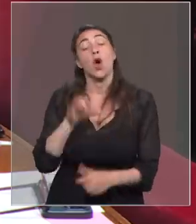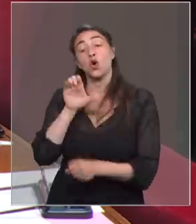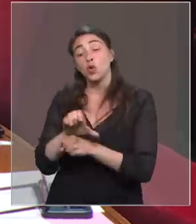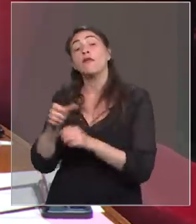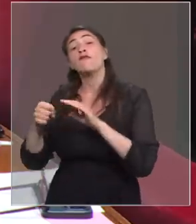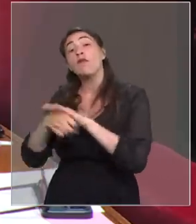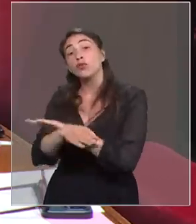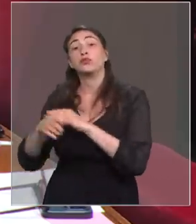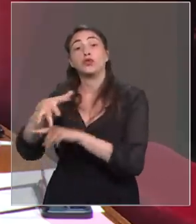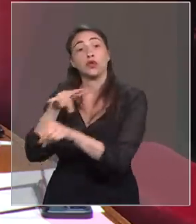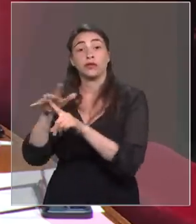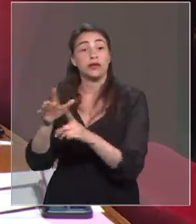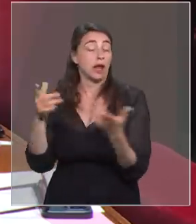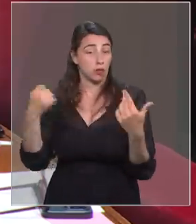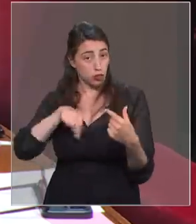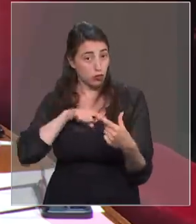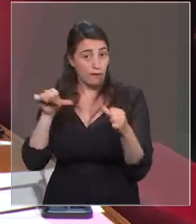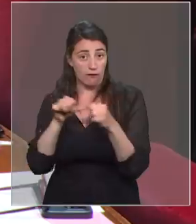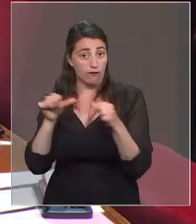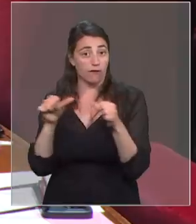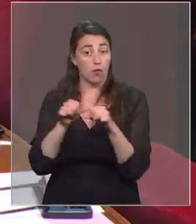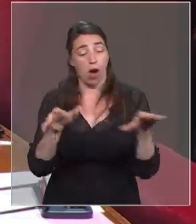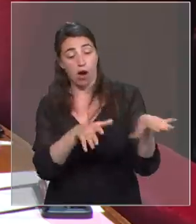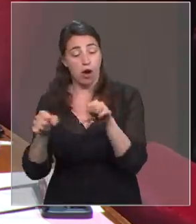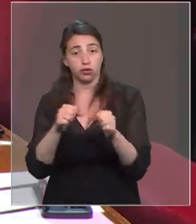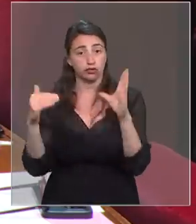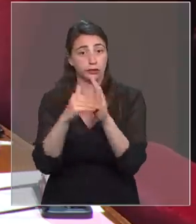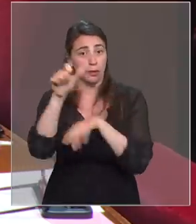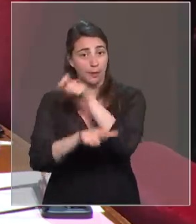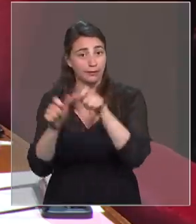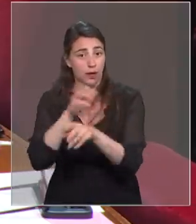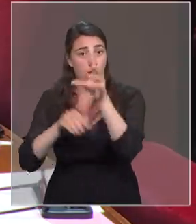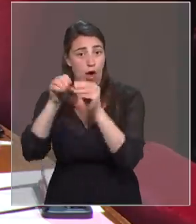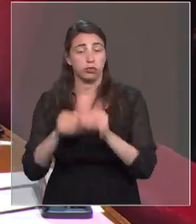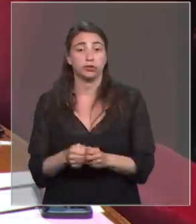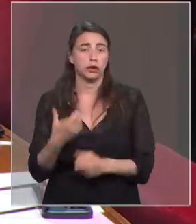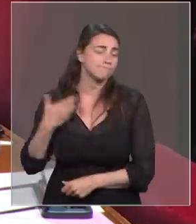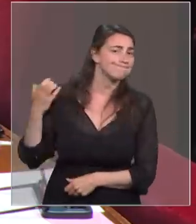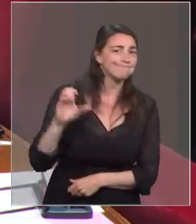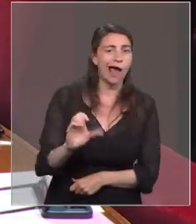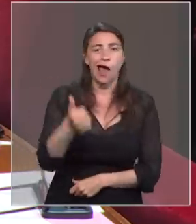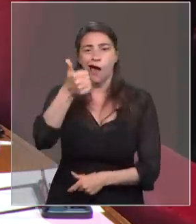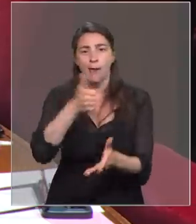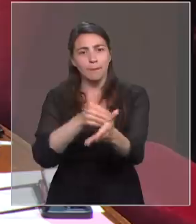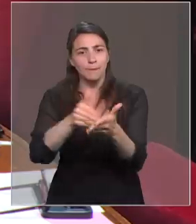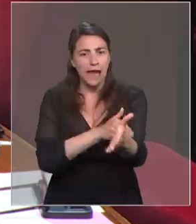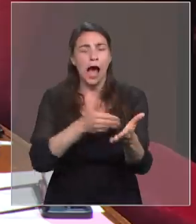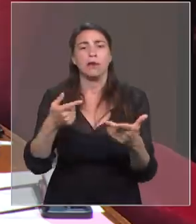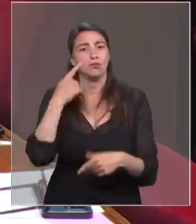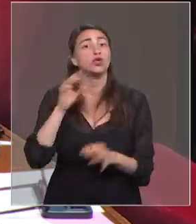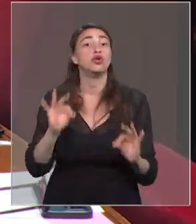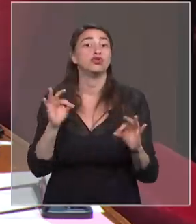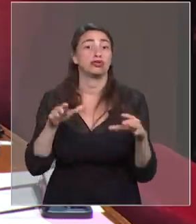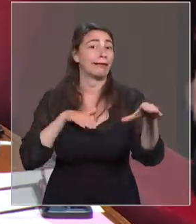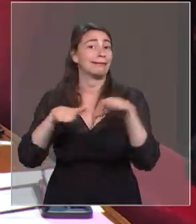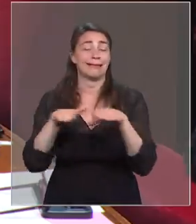aussi. Nous recrutons 1 000 agents supplémentaires. Nous investissons 1 milliard d'euros pour moderniser nos systèmes d'information.